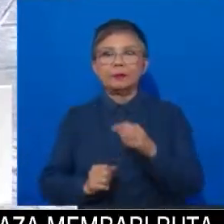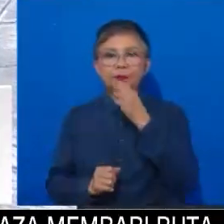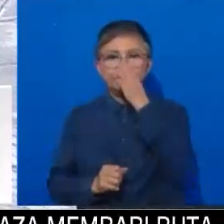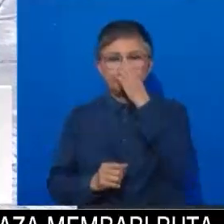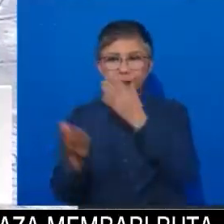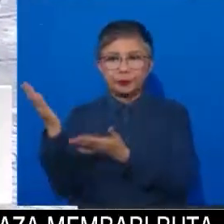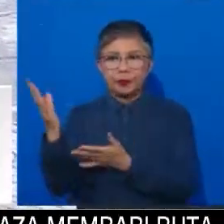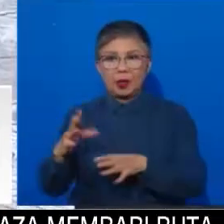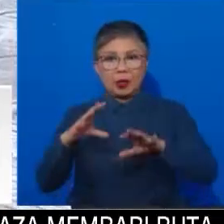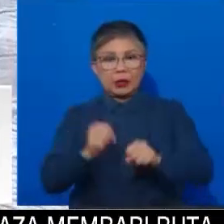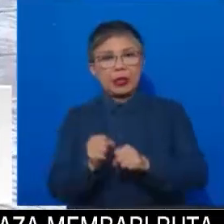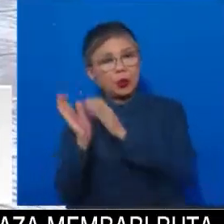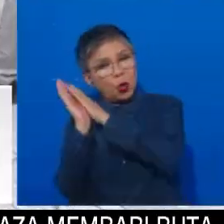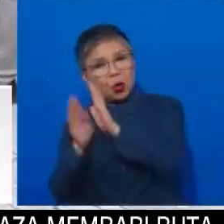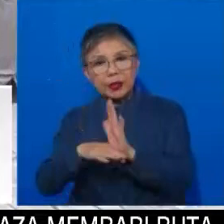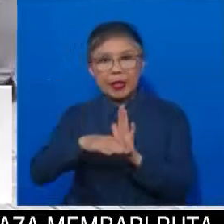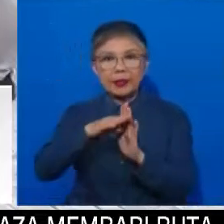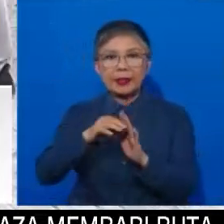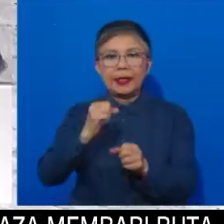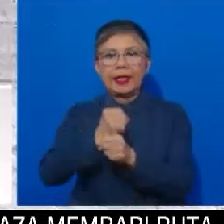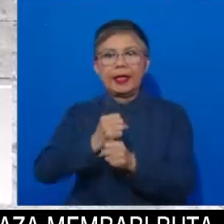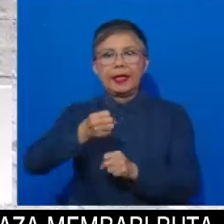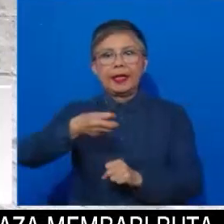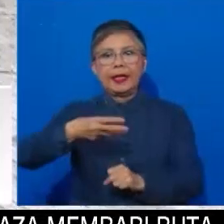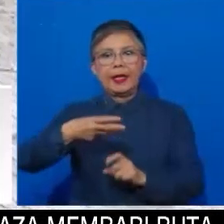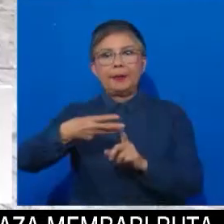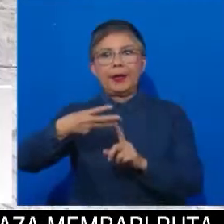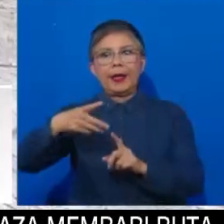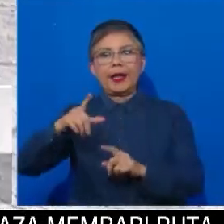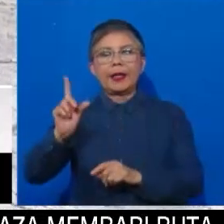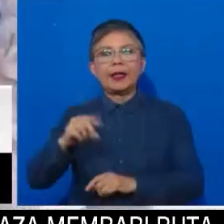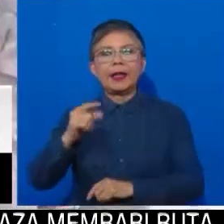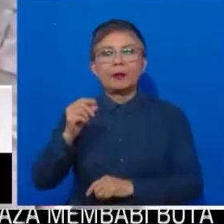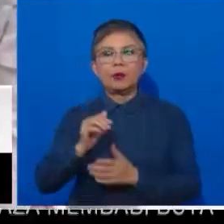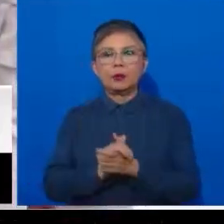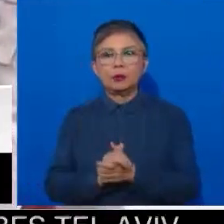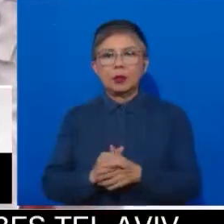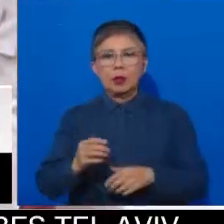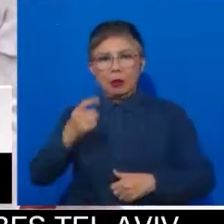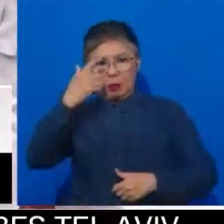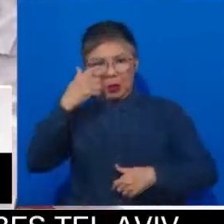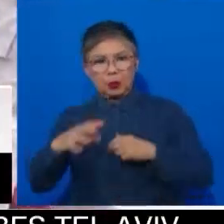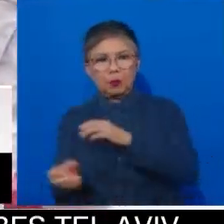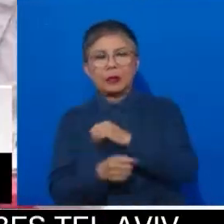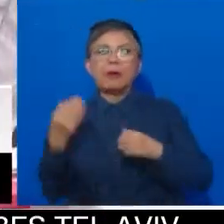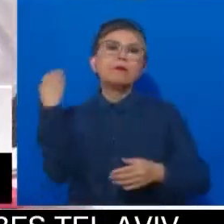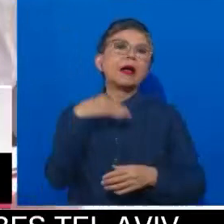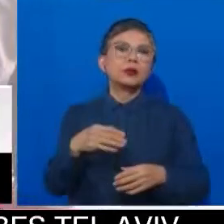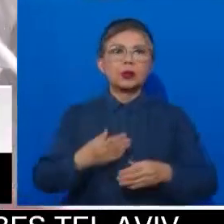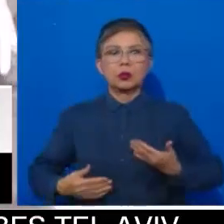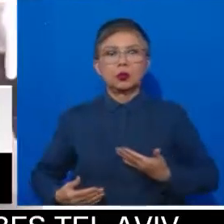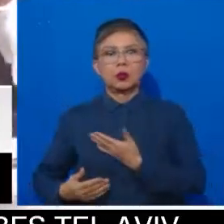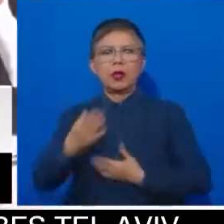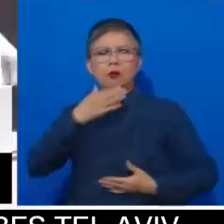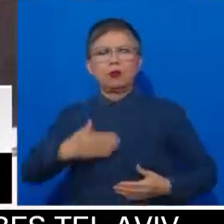Perampokan terjadi di sebuah hotel di Kecamatan Ngebel, Ponorogo, Jawa Timur pada Rabu. Pelaku menggondol perhiasan dan membacok leher korban yang